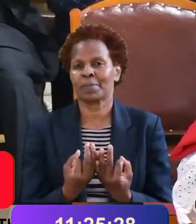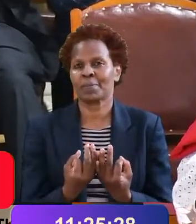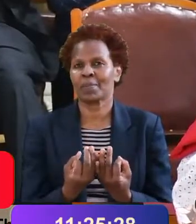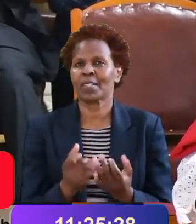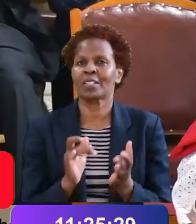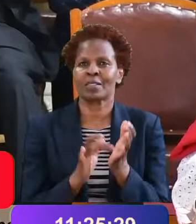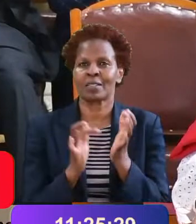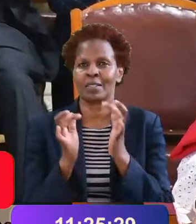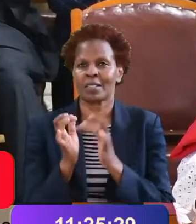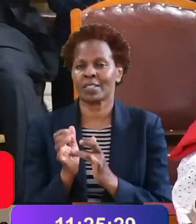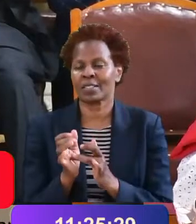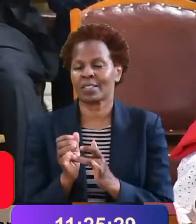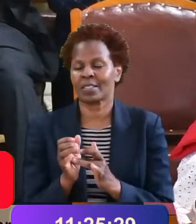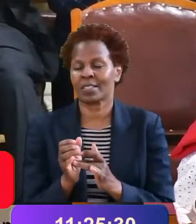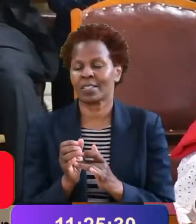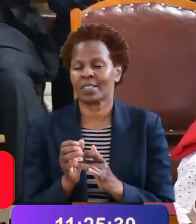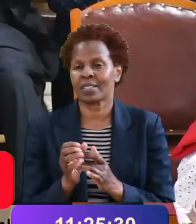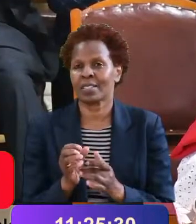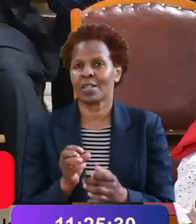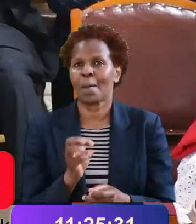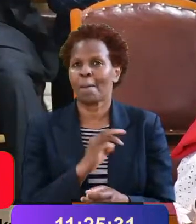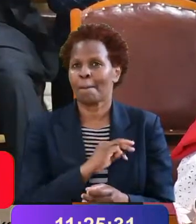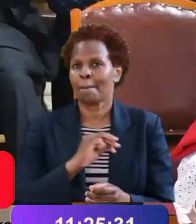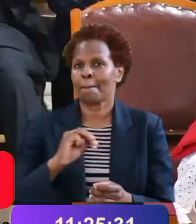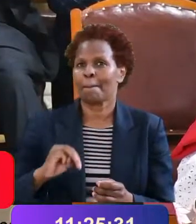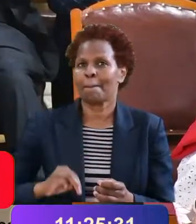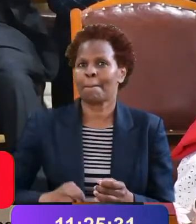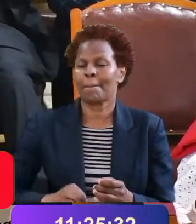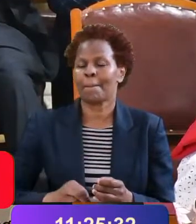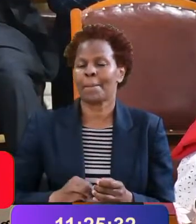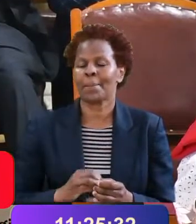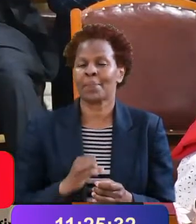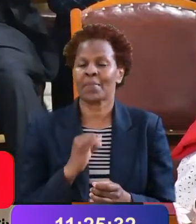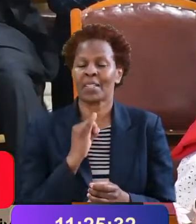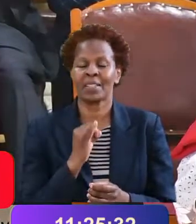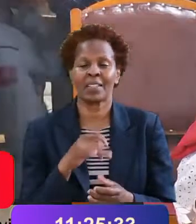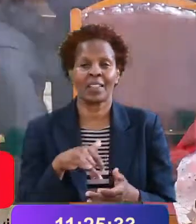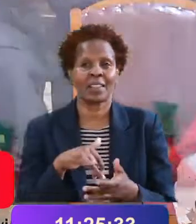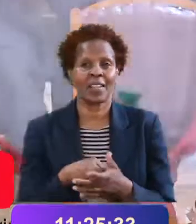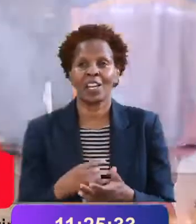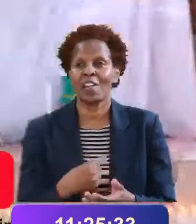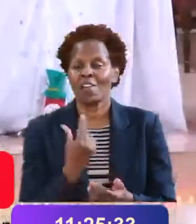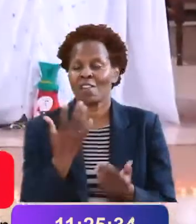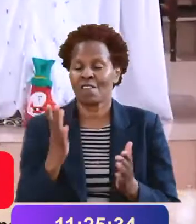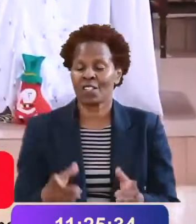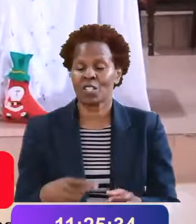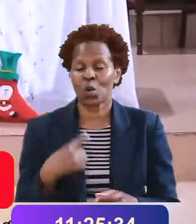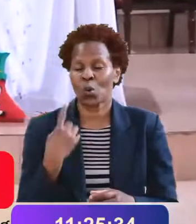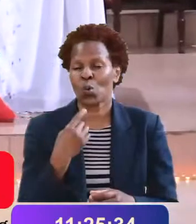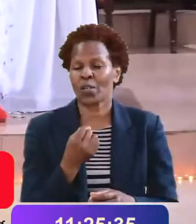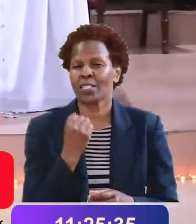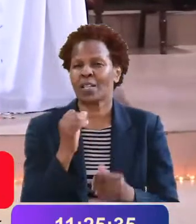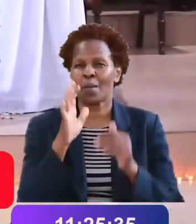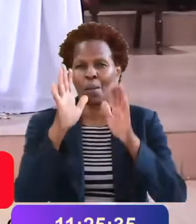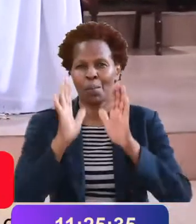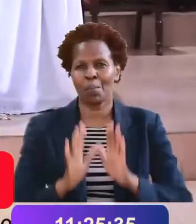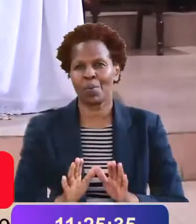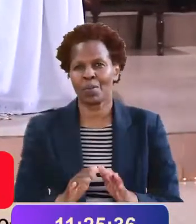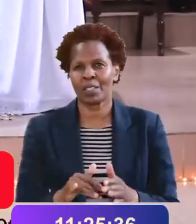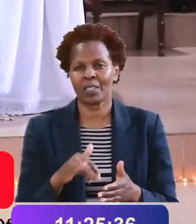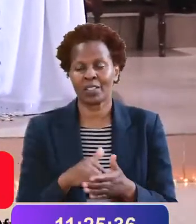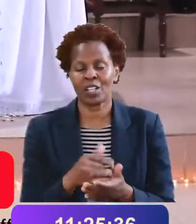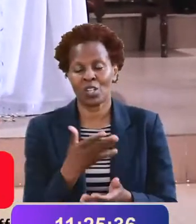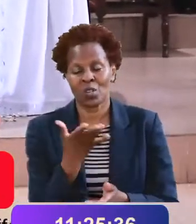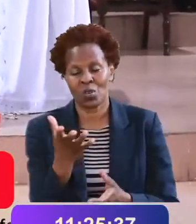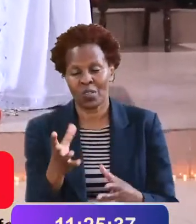Yesu ndiye, ama Mesihi, ndiye yule mgeni ambaye ni wa maana sana, unaweza mpokea